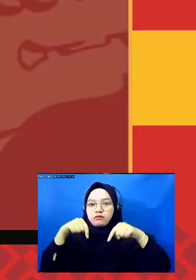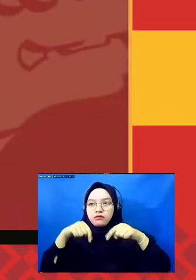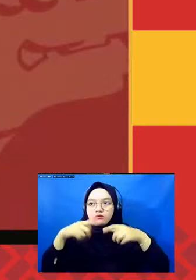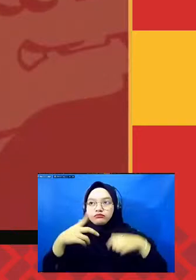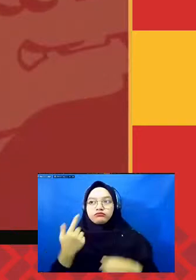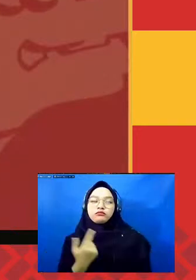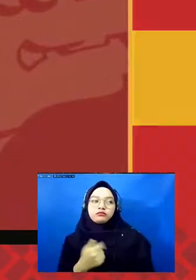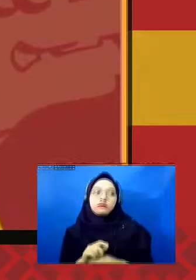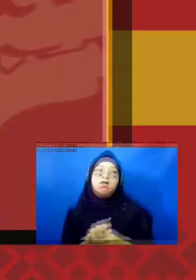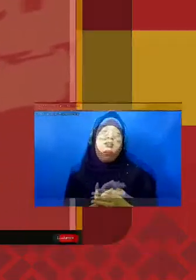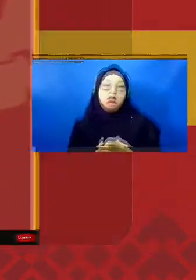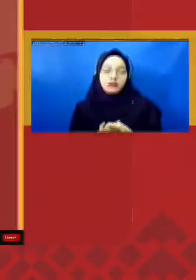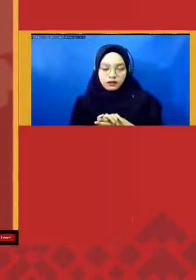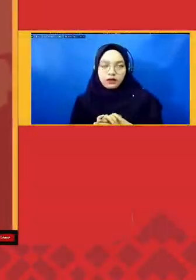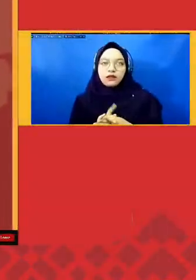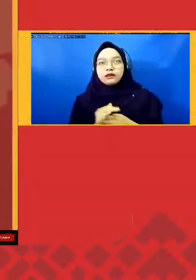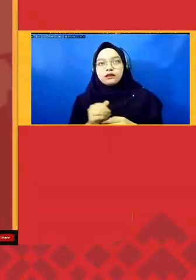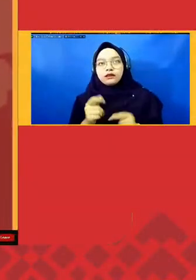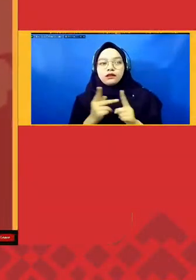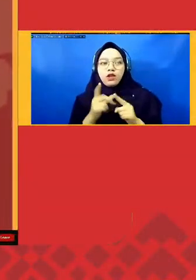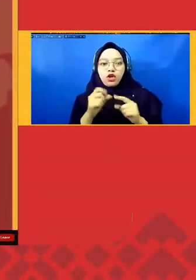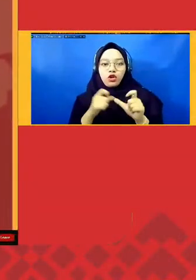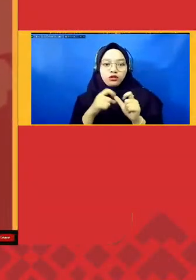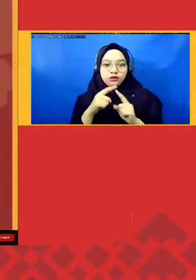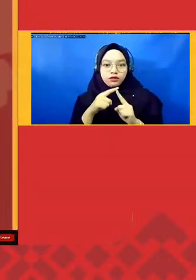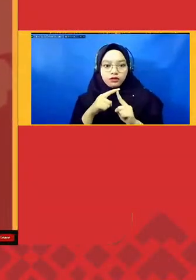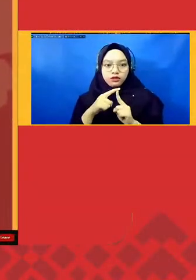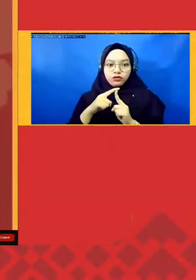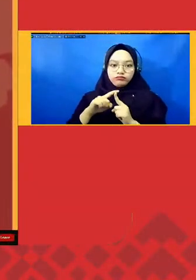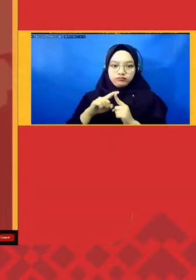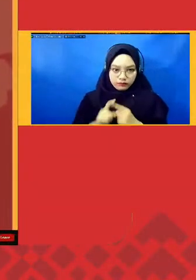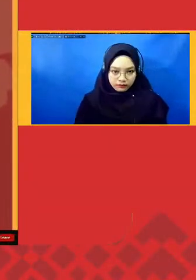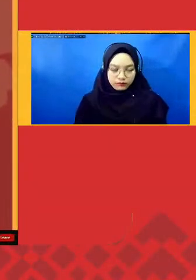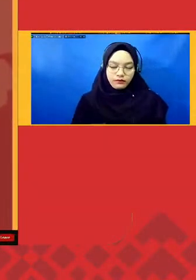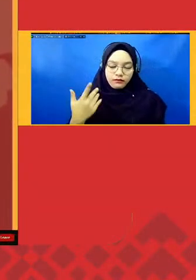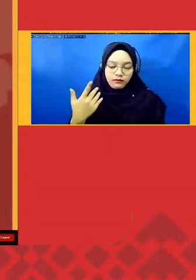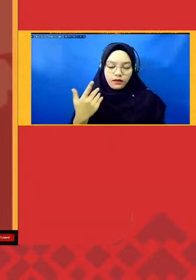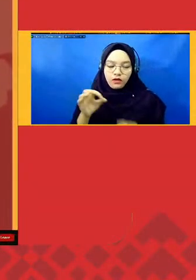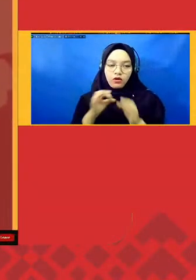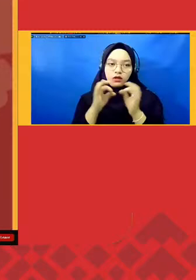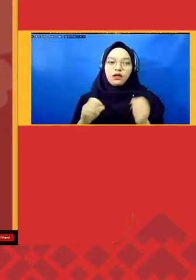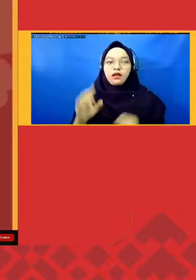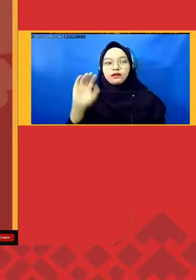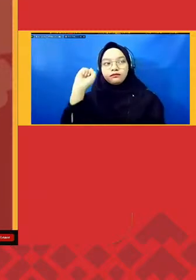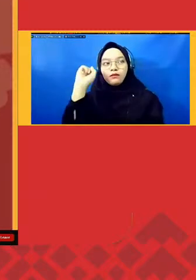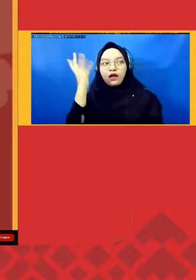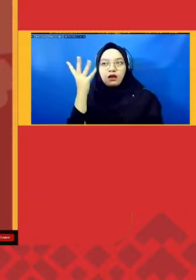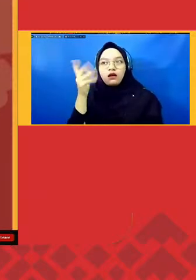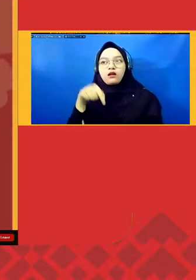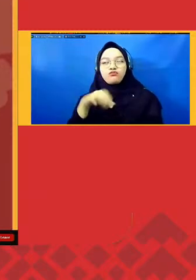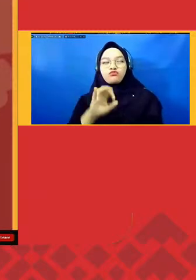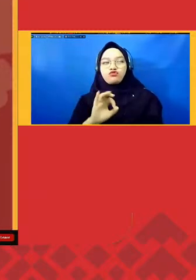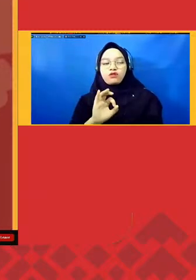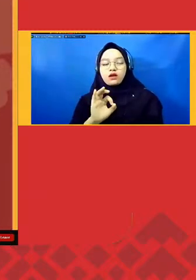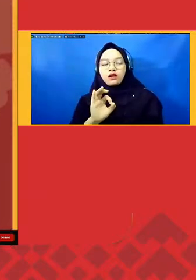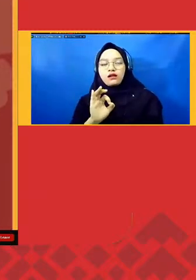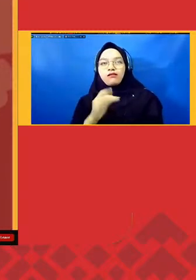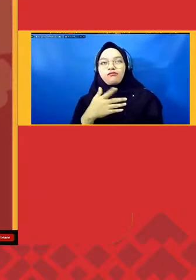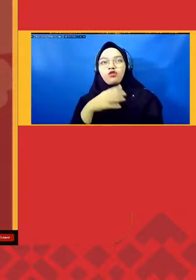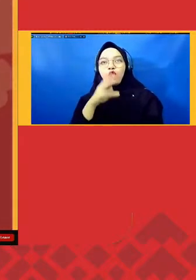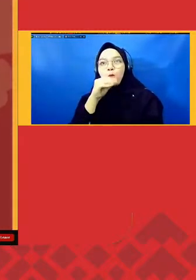di-host oleh pemerintah Kota Semarang. Jadi bukan hanya sebagai slogan, bukan hanya sebagai lips